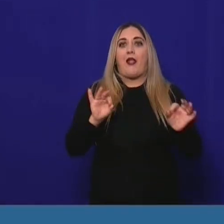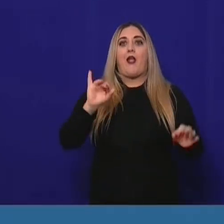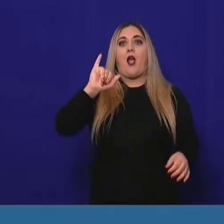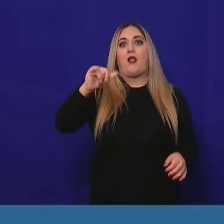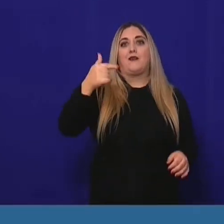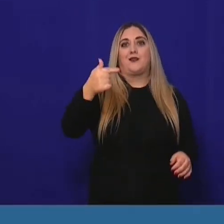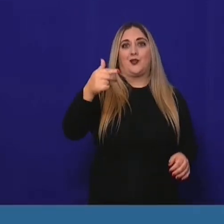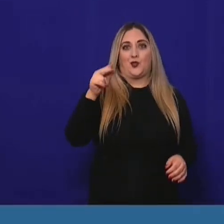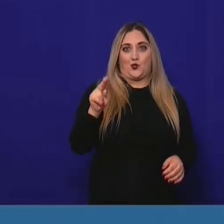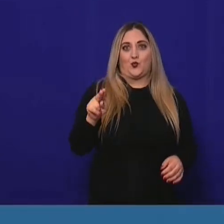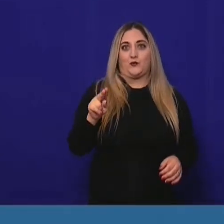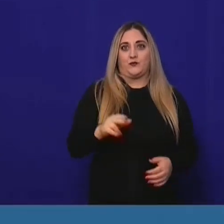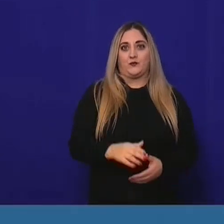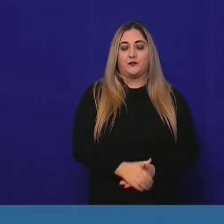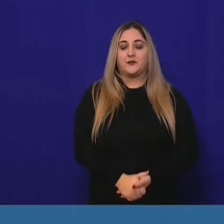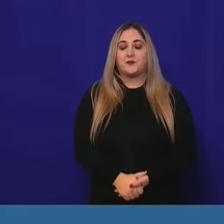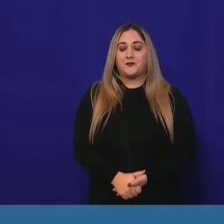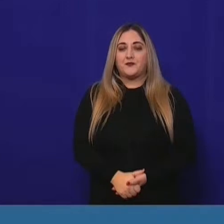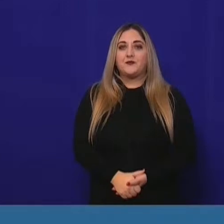fl-ITU section ta' dan l-isptar.